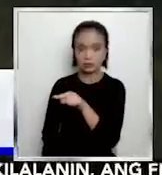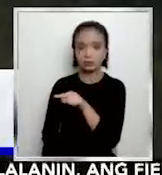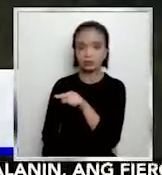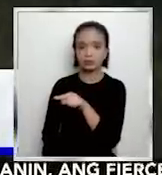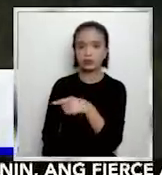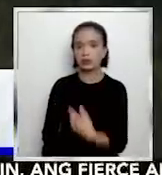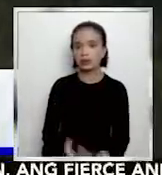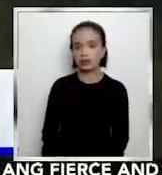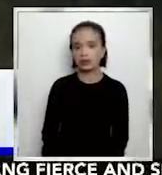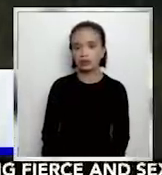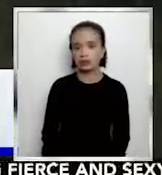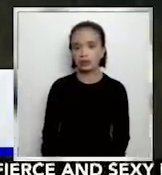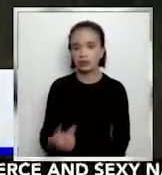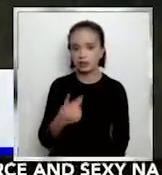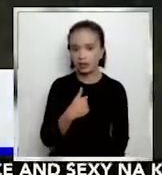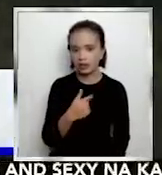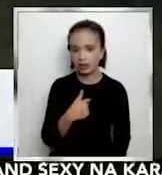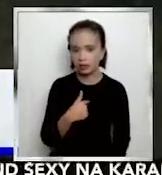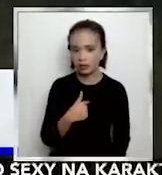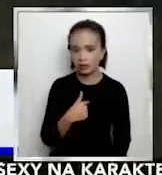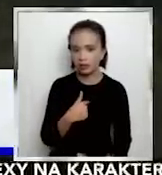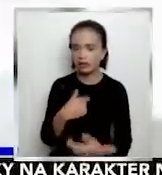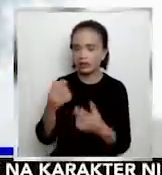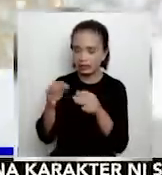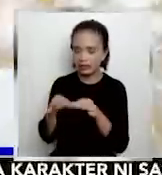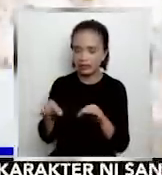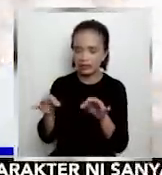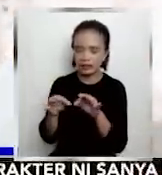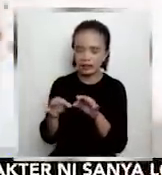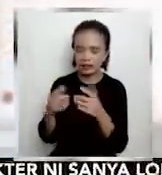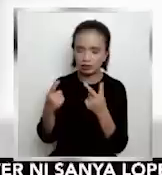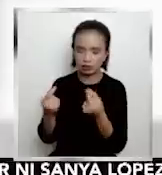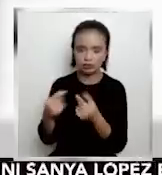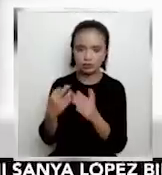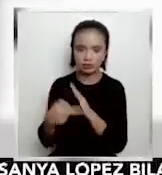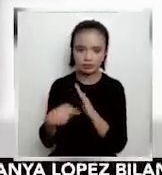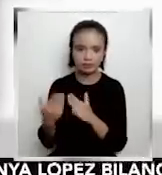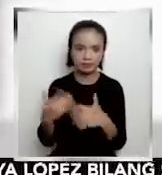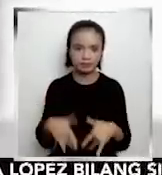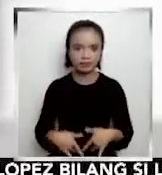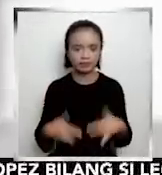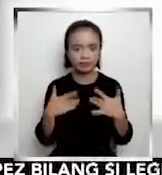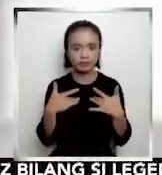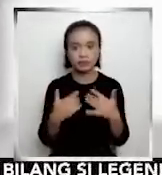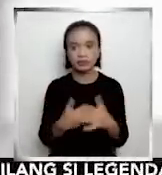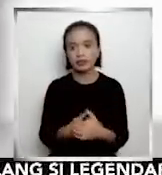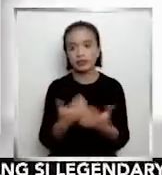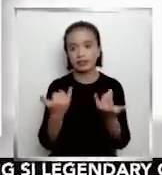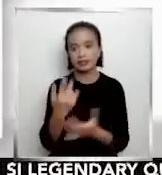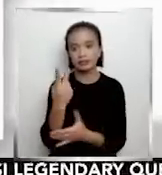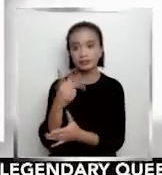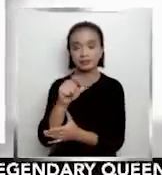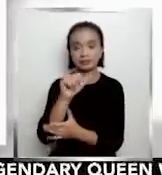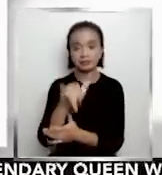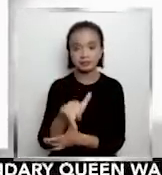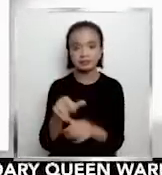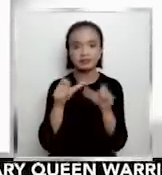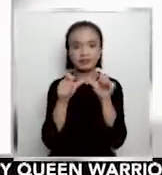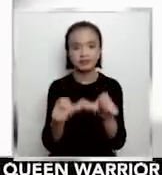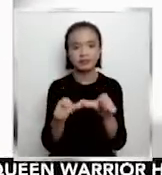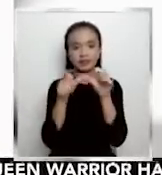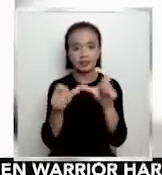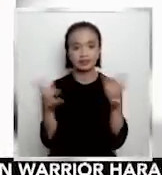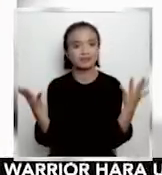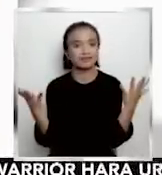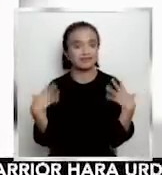lumaki ang papel na ginagampanan ko sa mundo. Ang paglayag ng Philae Ship tuloy-tuloy din sa kilig na